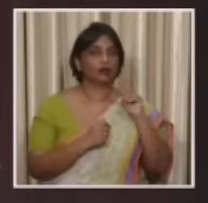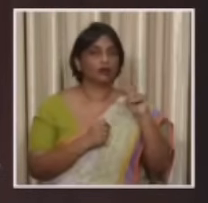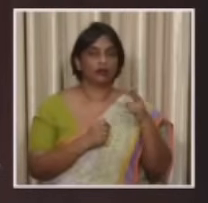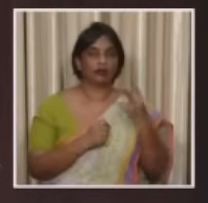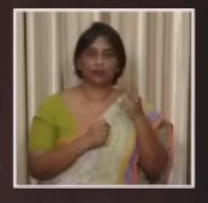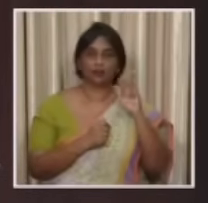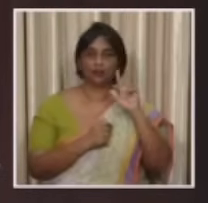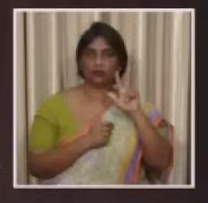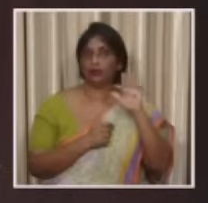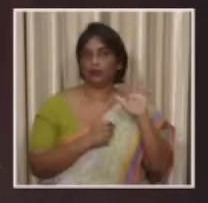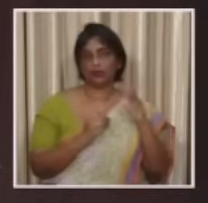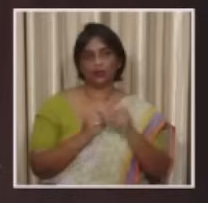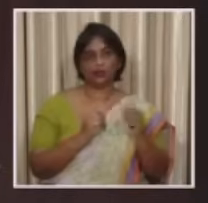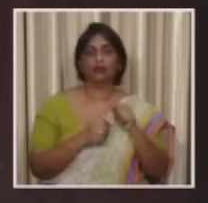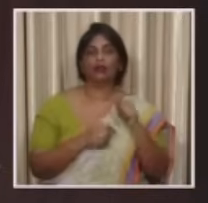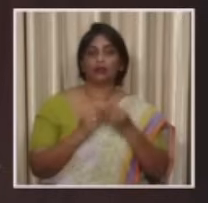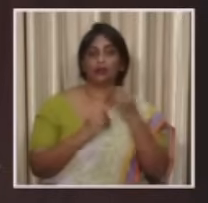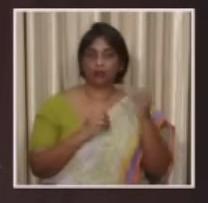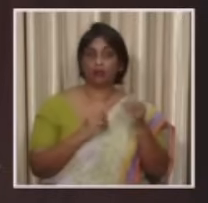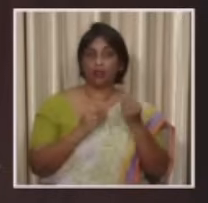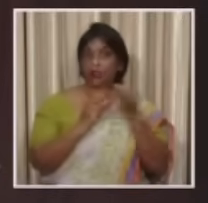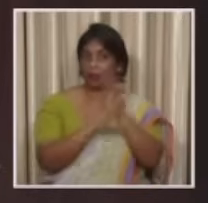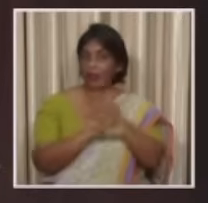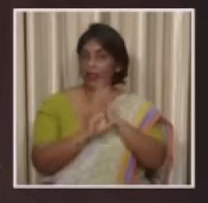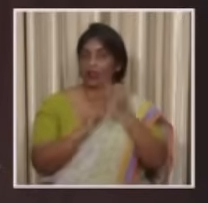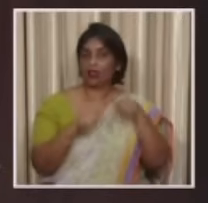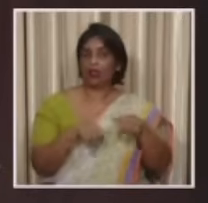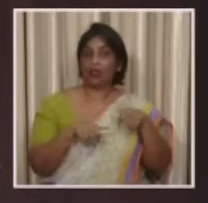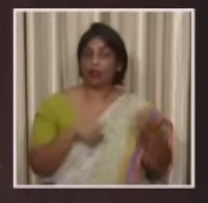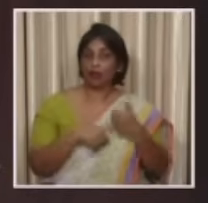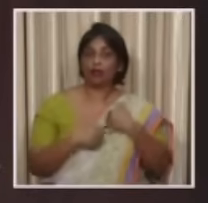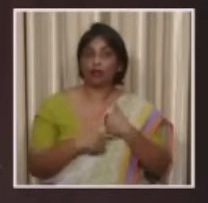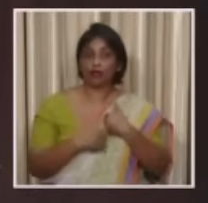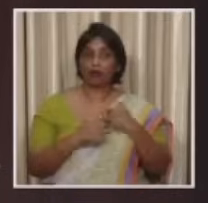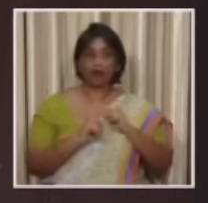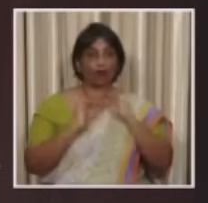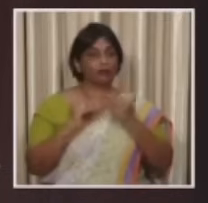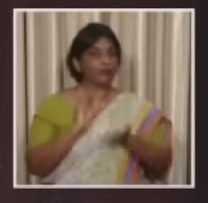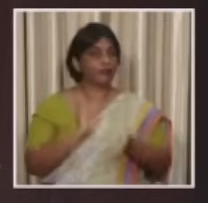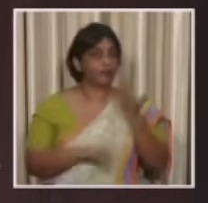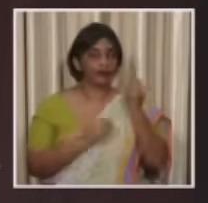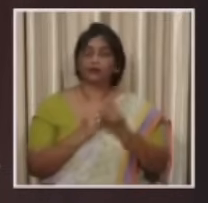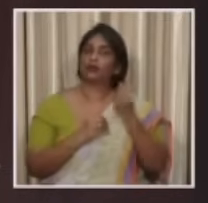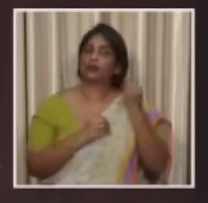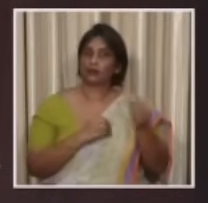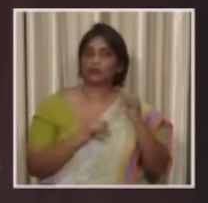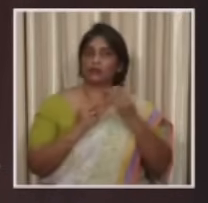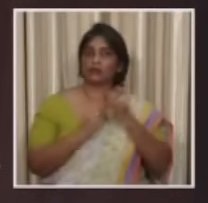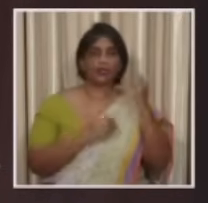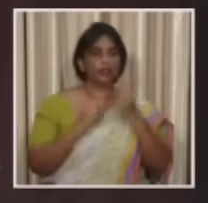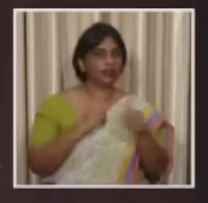289ක් දැනට. ඒ දීලා තියෙනවා හැර. ඒ කියන්නේ මේ Tamanට තියෙන ප්‍රමාණයත් පැනලා තමයි සමහර දම් වල